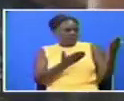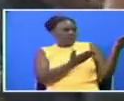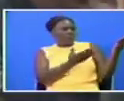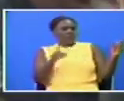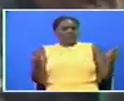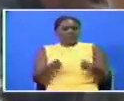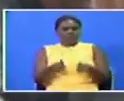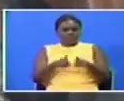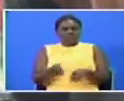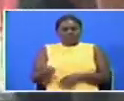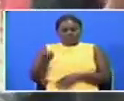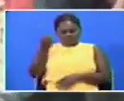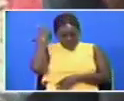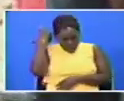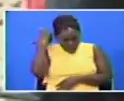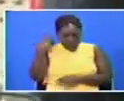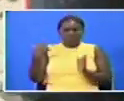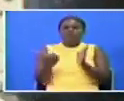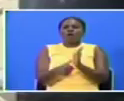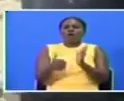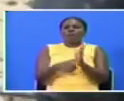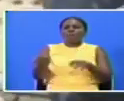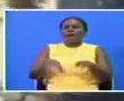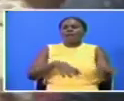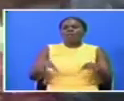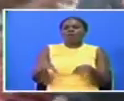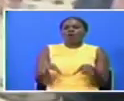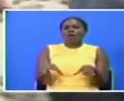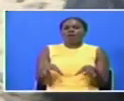nao wakielewa uzito wa kilio cha wanyamapori mbugani.